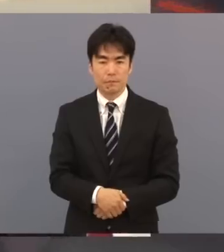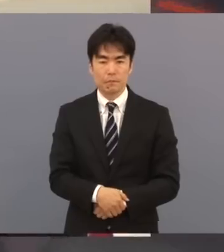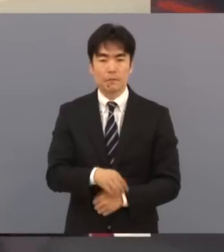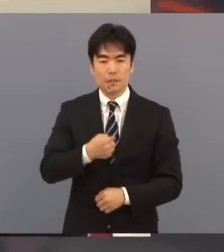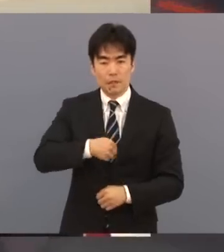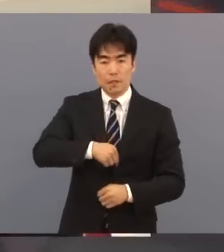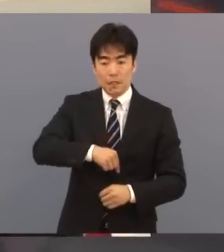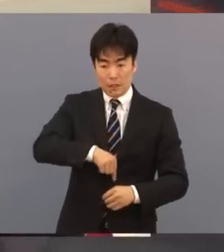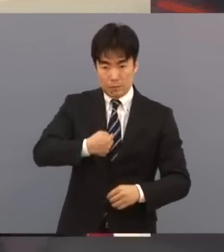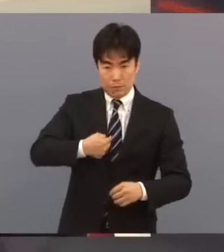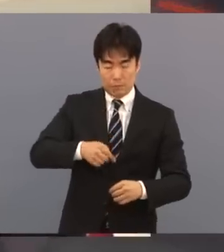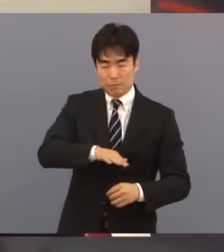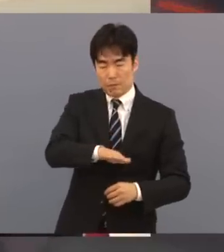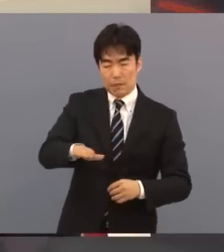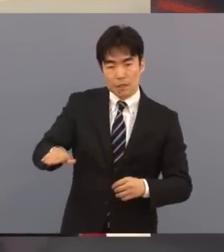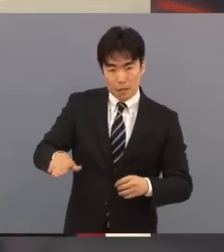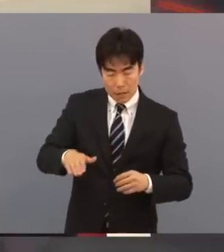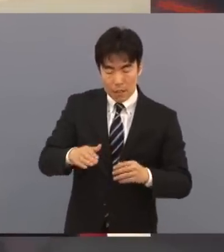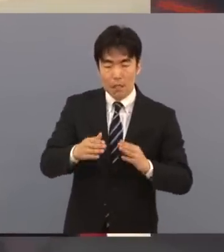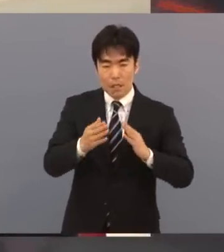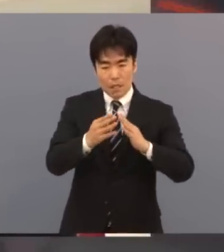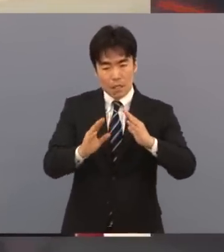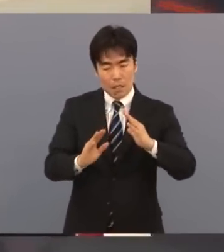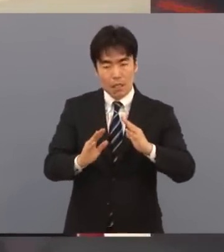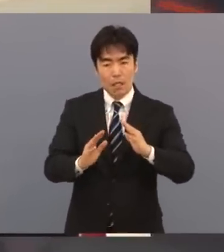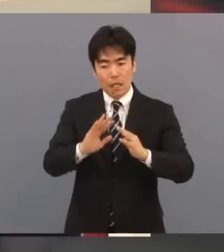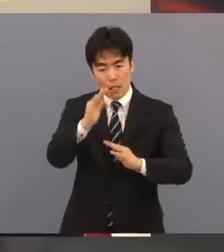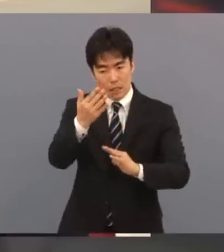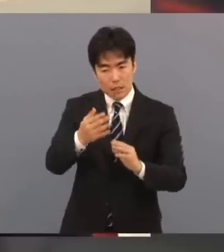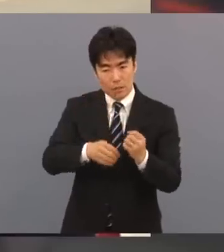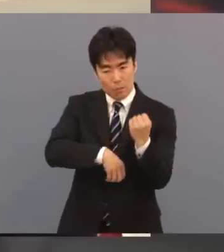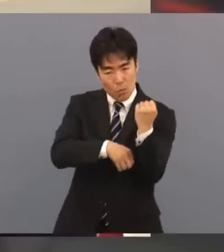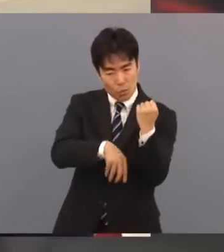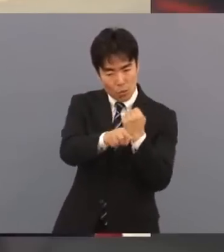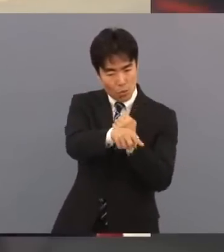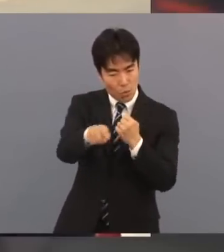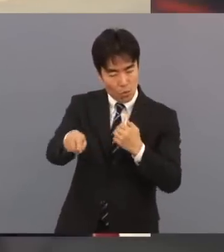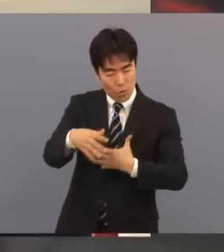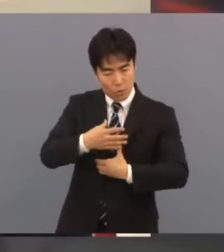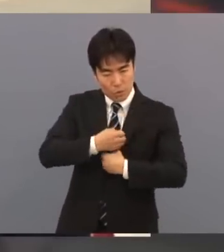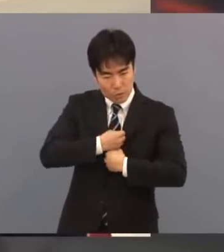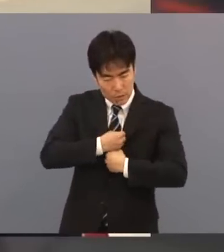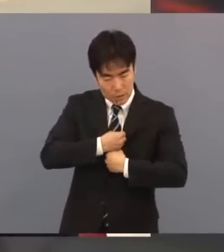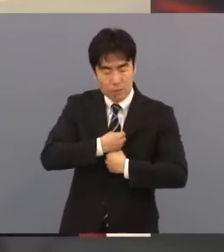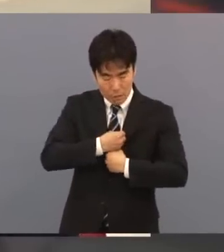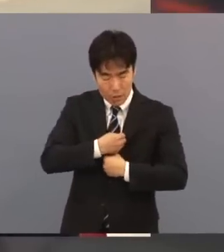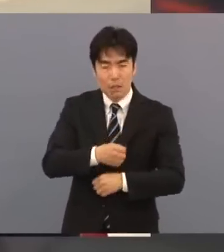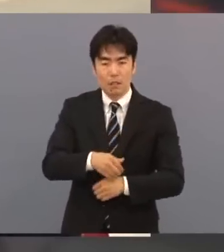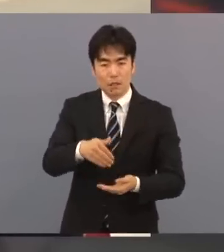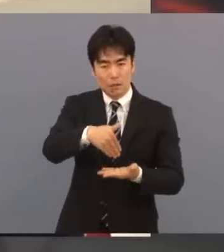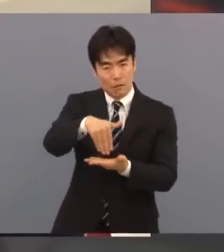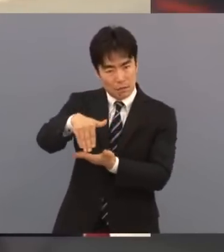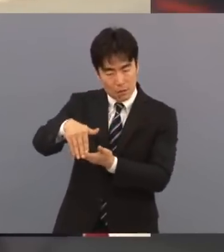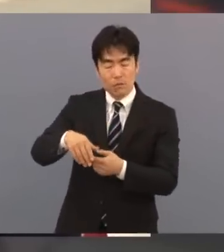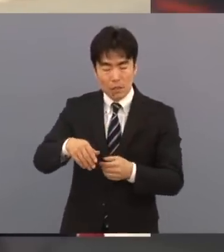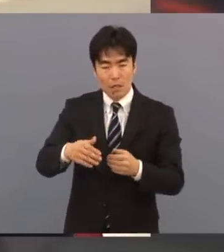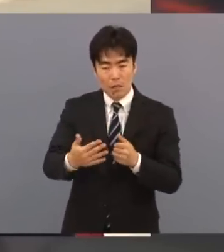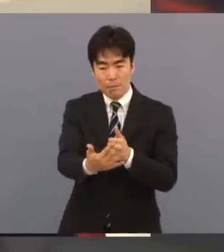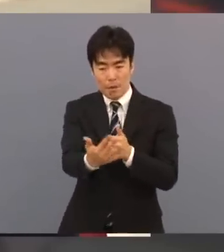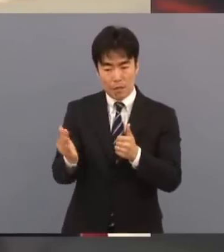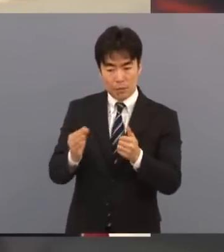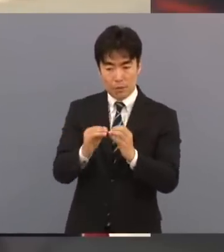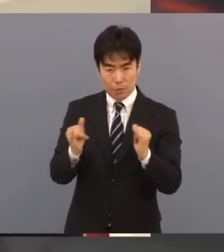自分たちで火の元のことを気をつけたり、周りの方に